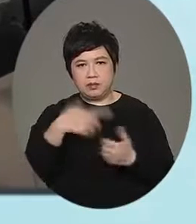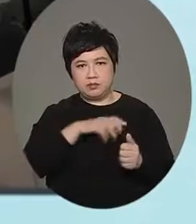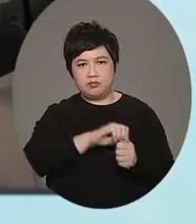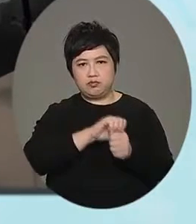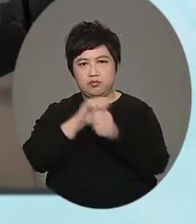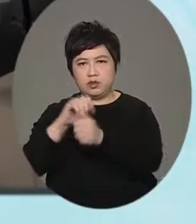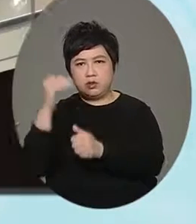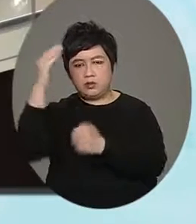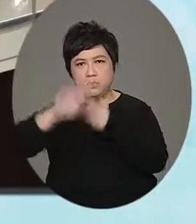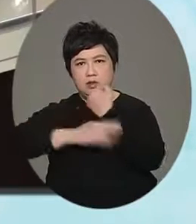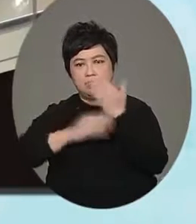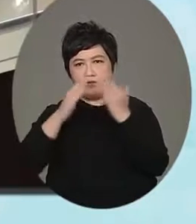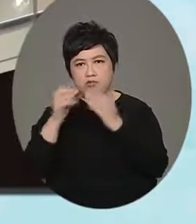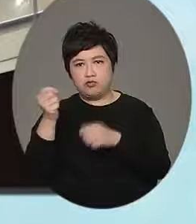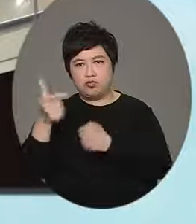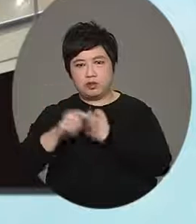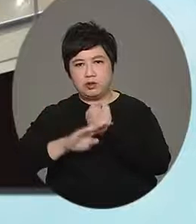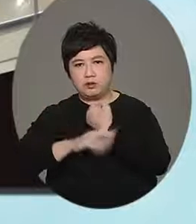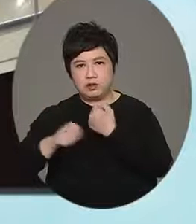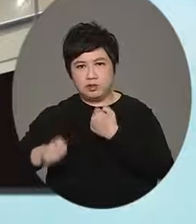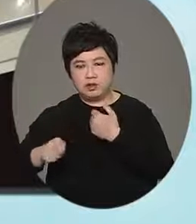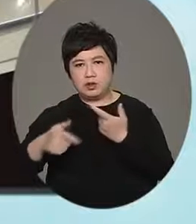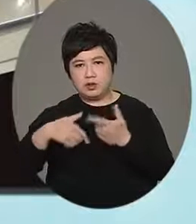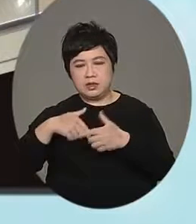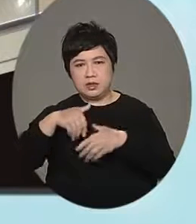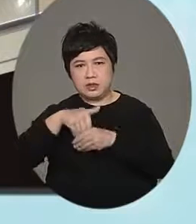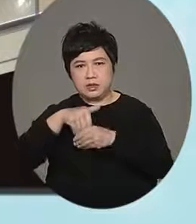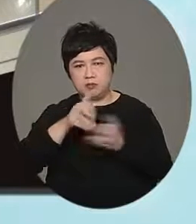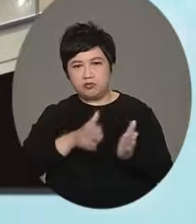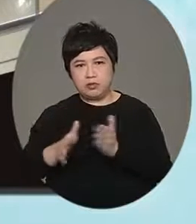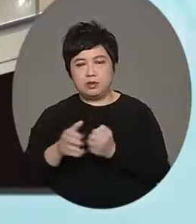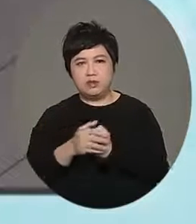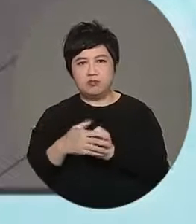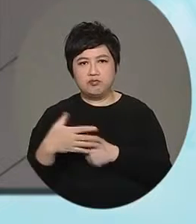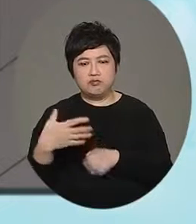帶到高等法院原訟庭處理有關申請。總裁判